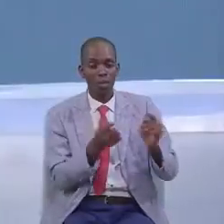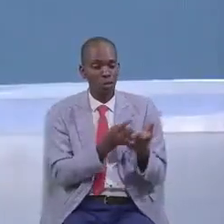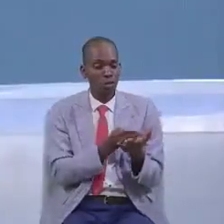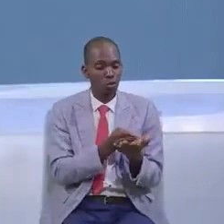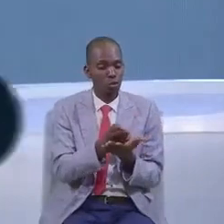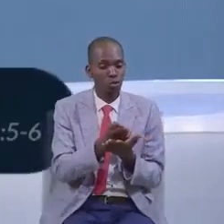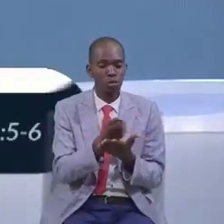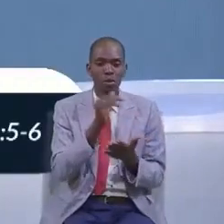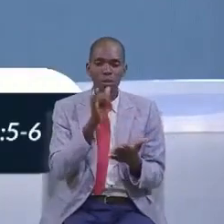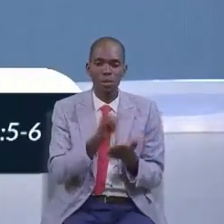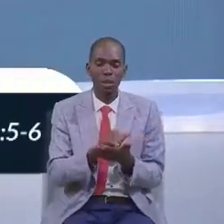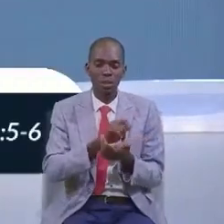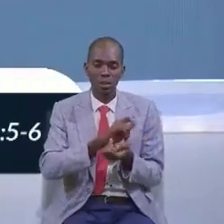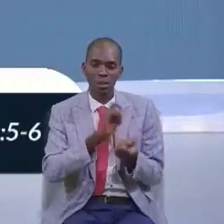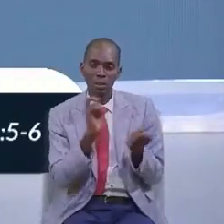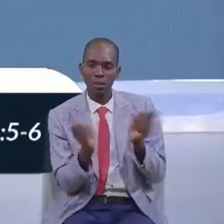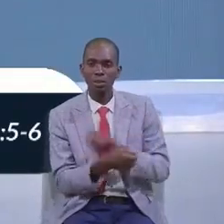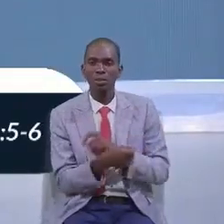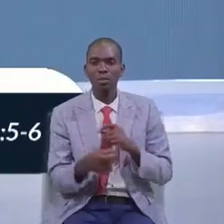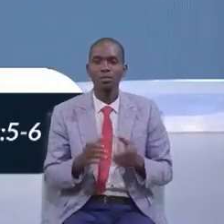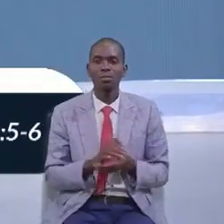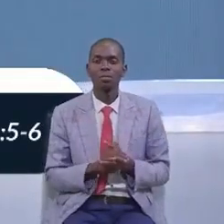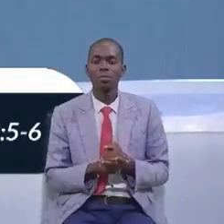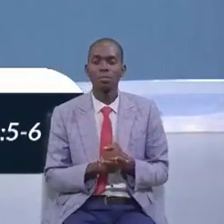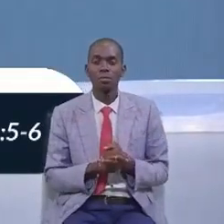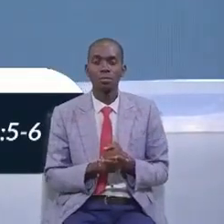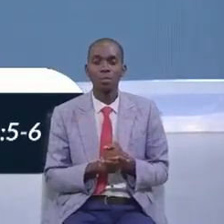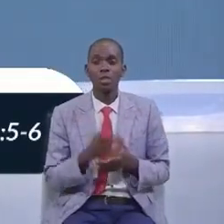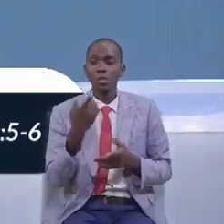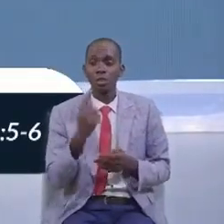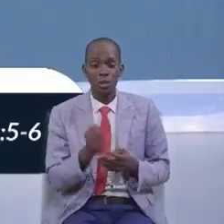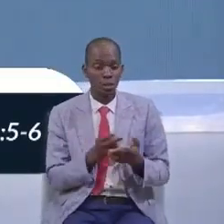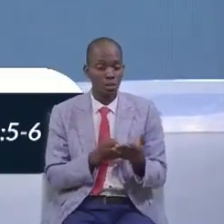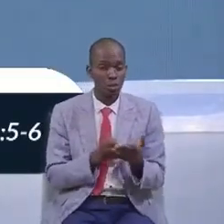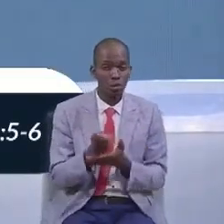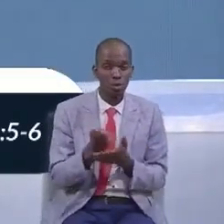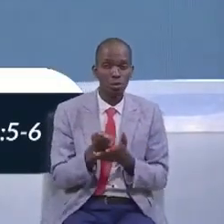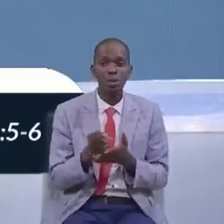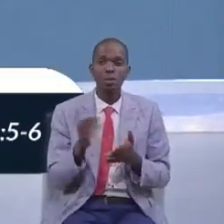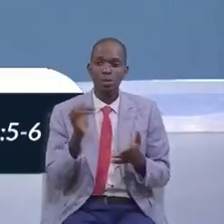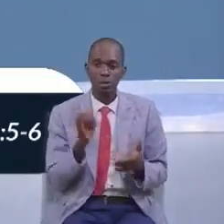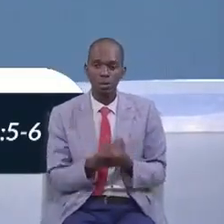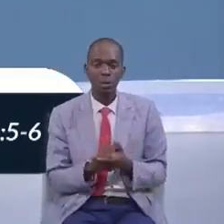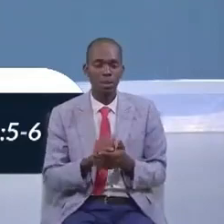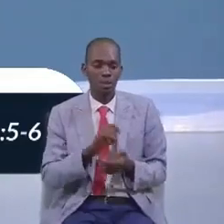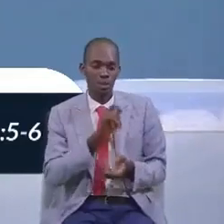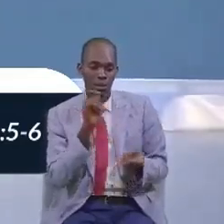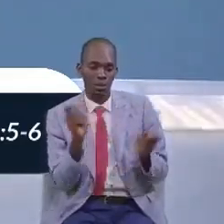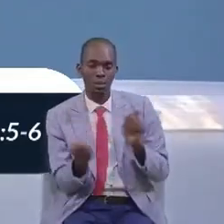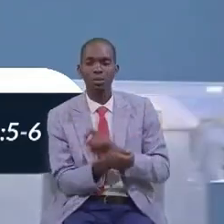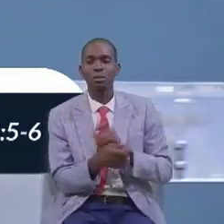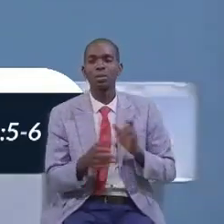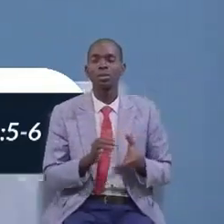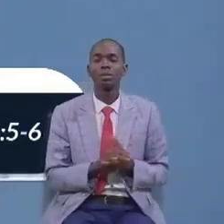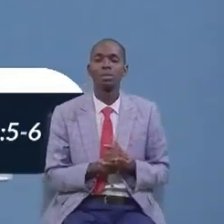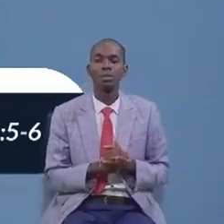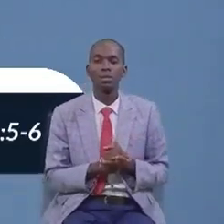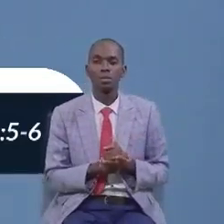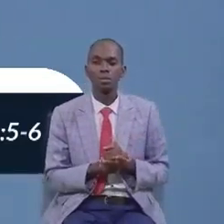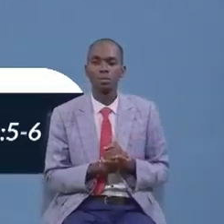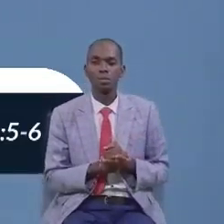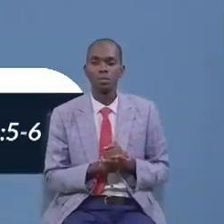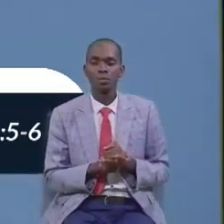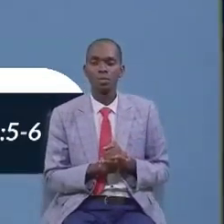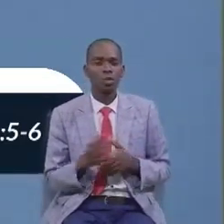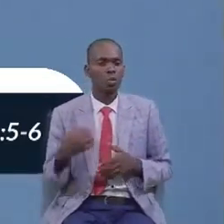నెరవేర్చడానికి. అలాగే ఈ సత్యమే నిరీక్షణను మనలోకి నడిపిస్తుంది. The translates. ఈ యొక్క సత్యమే మనల్ని బదిలీ చేస్తుంది.